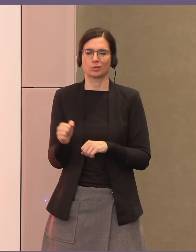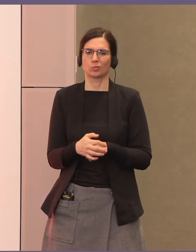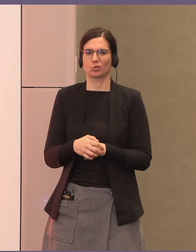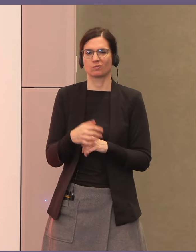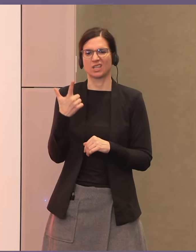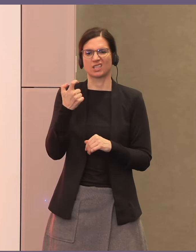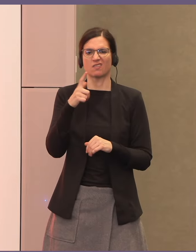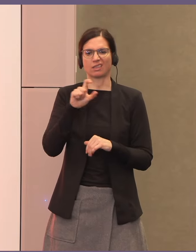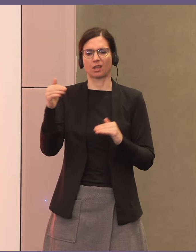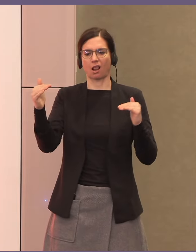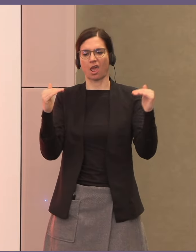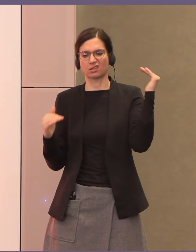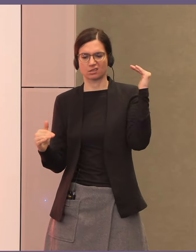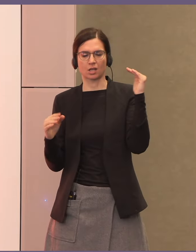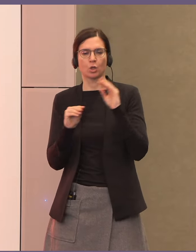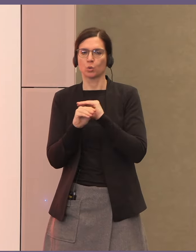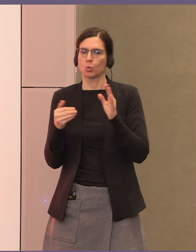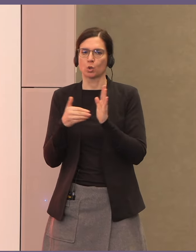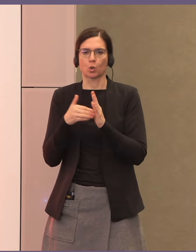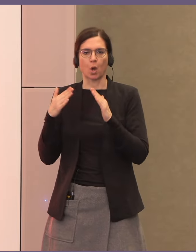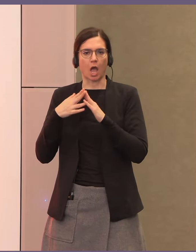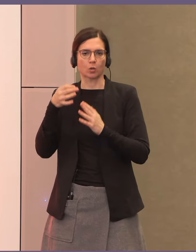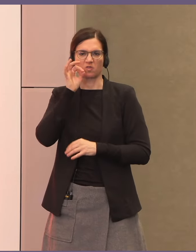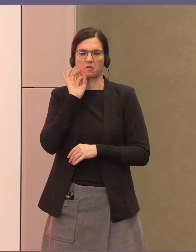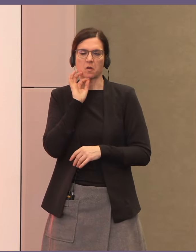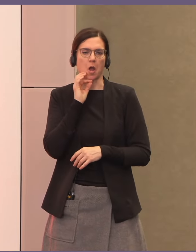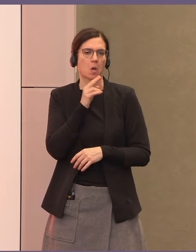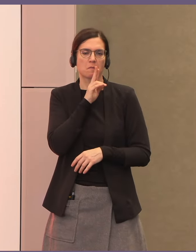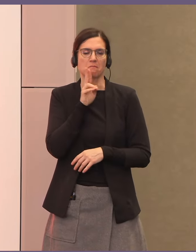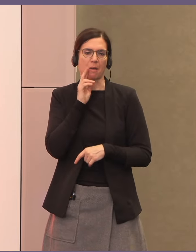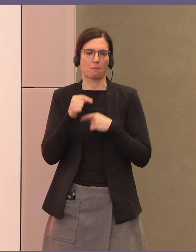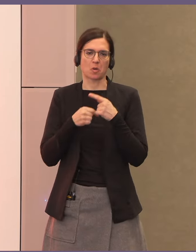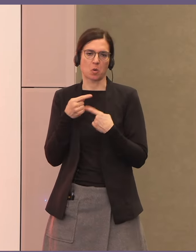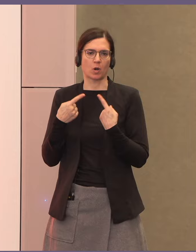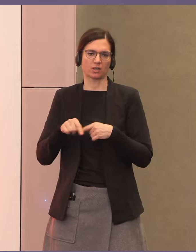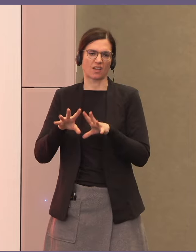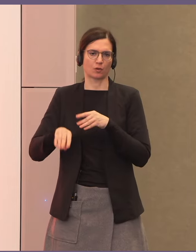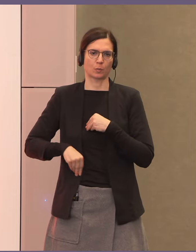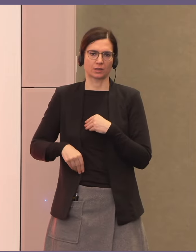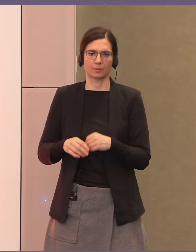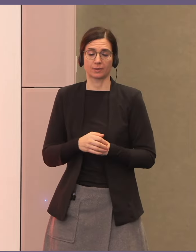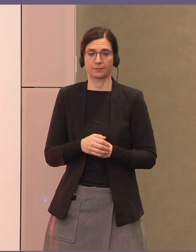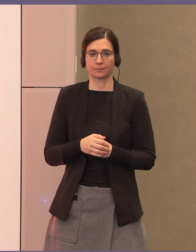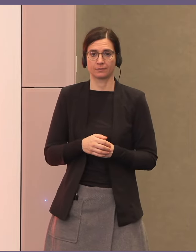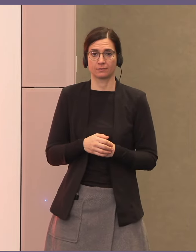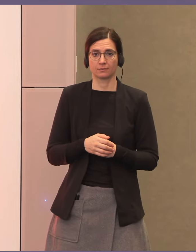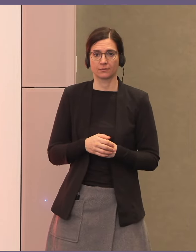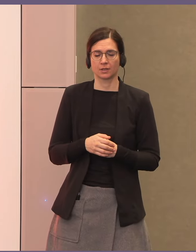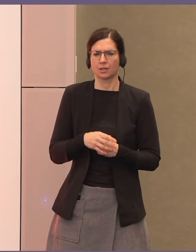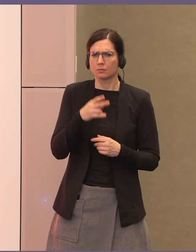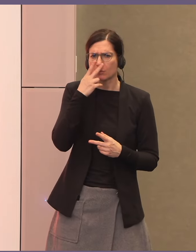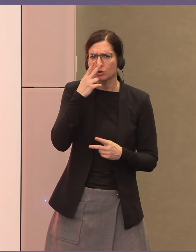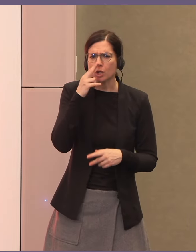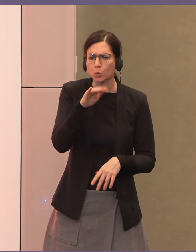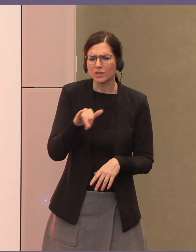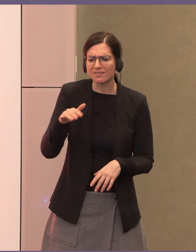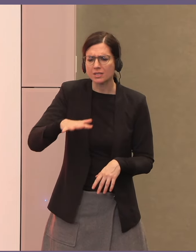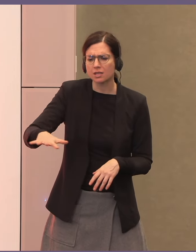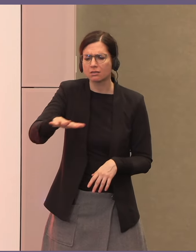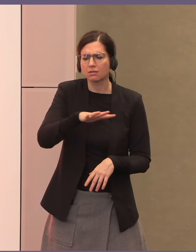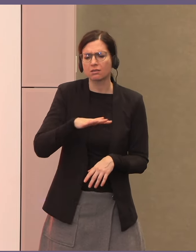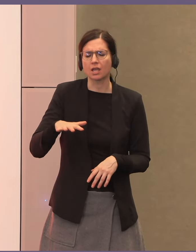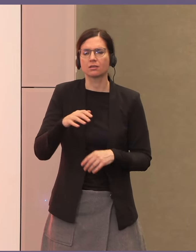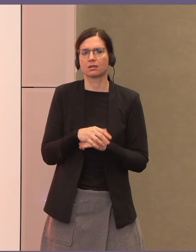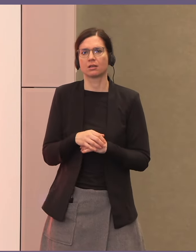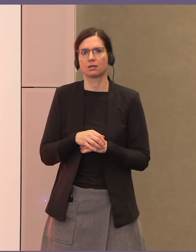zweiter Klasse und auf die Rolle der Mutter und Hausfrau reduziert. Nun, mit Fokus auf die Hochschulen lässt sich Folgendes beobachten. In der austrofaschistischen Vorstellung